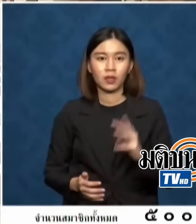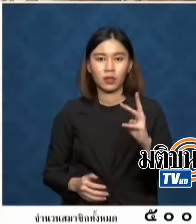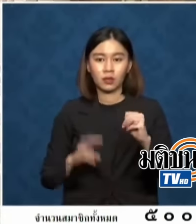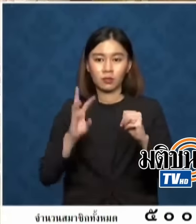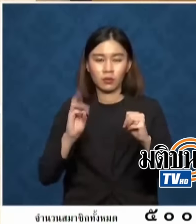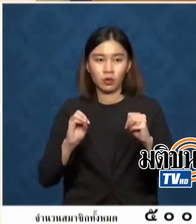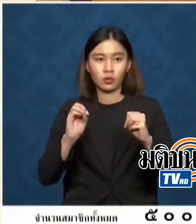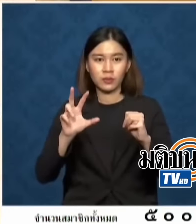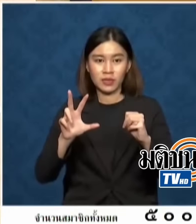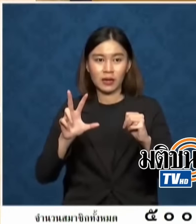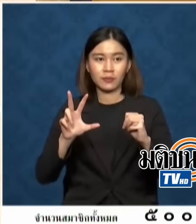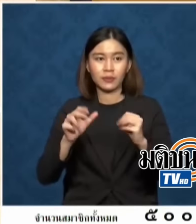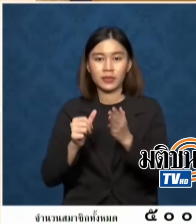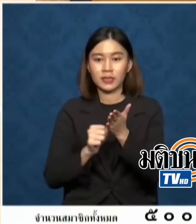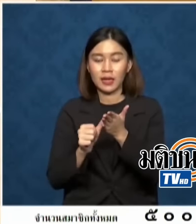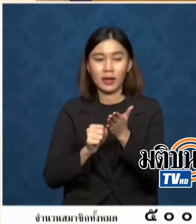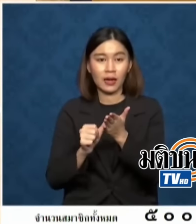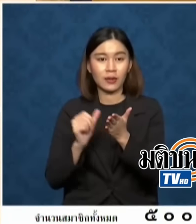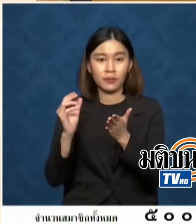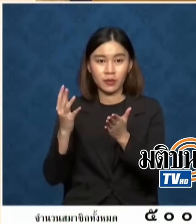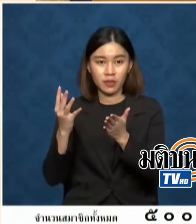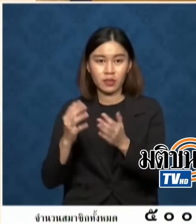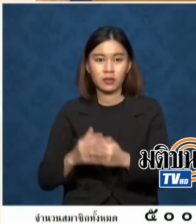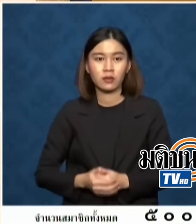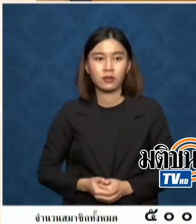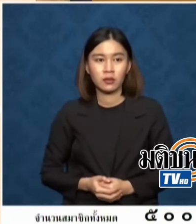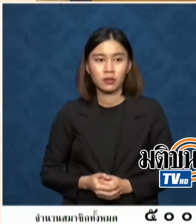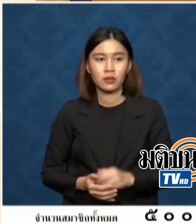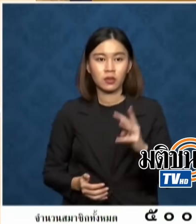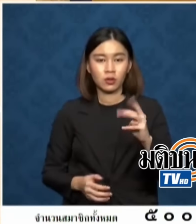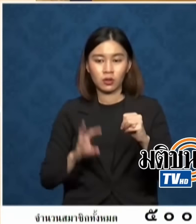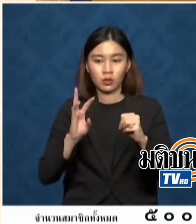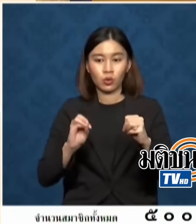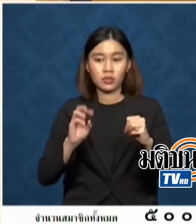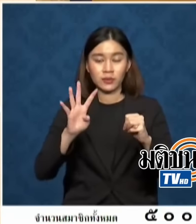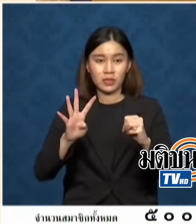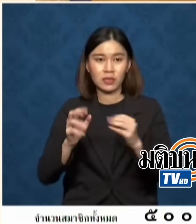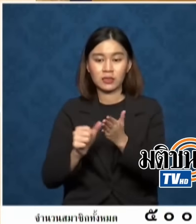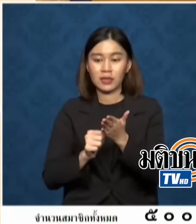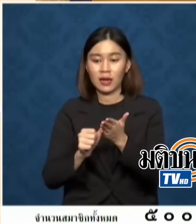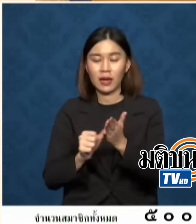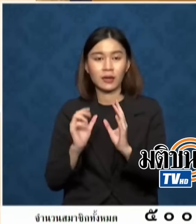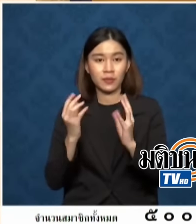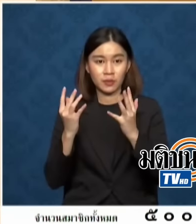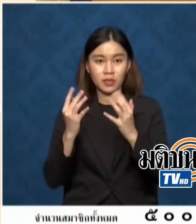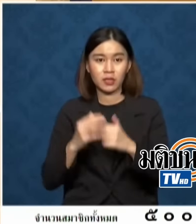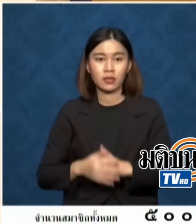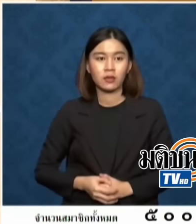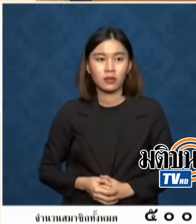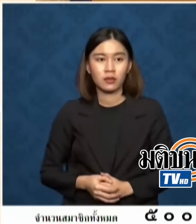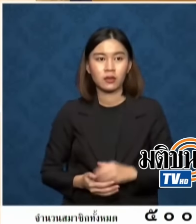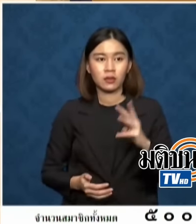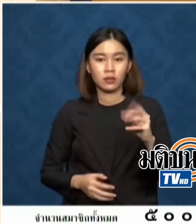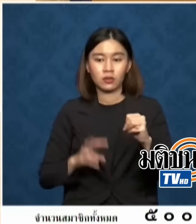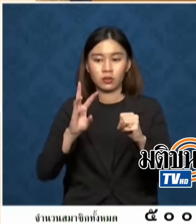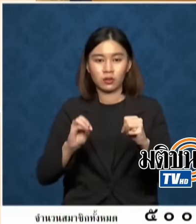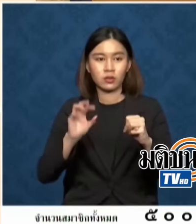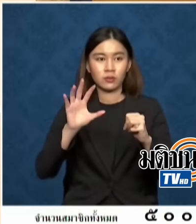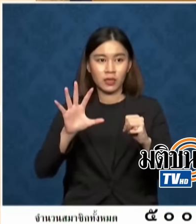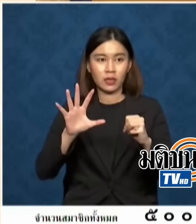า63ไม่มีการแก้ไขมาตรา64ไม่มีการแก้ไขมาตร